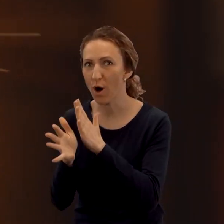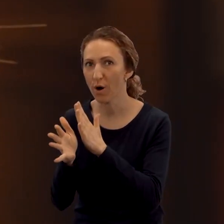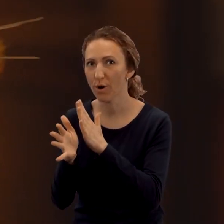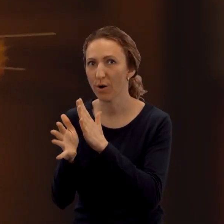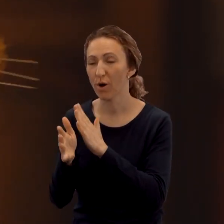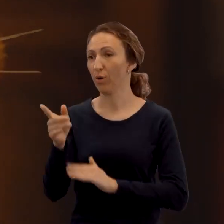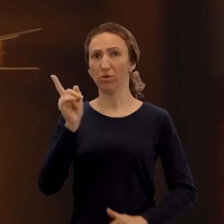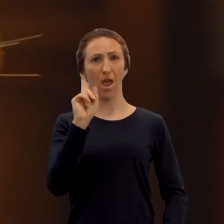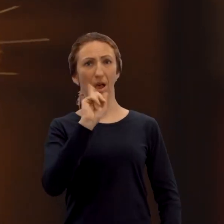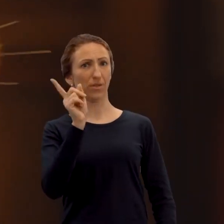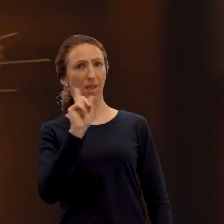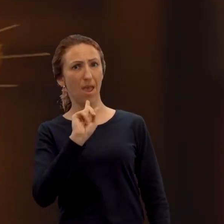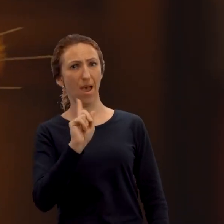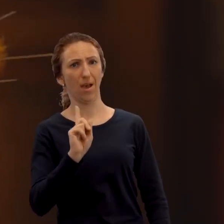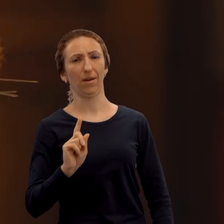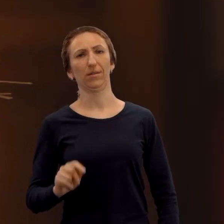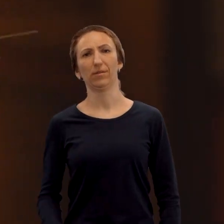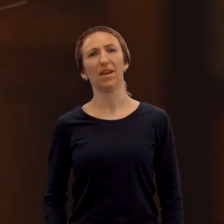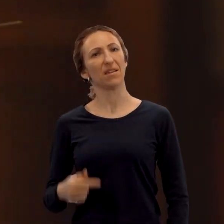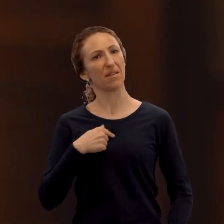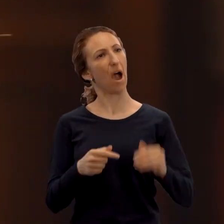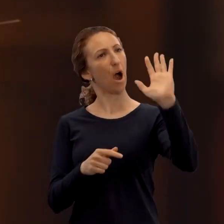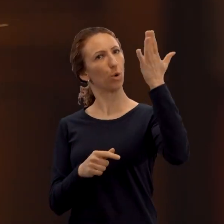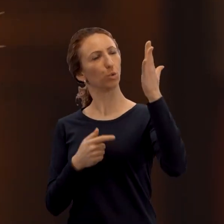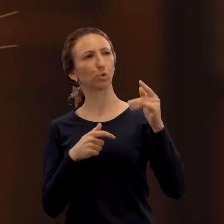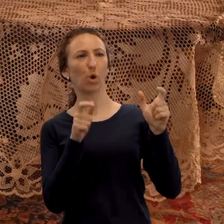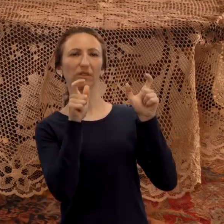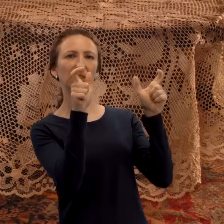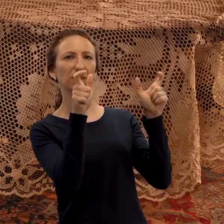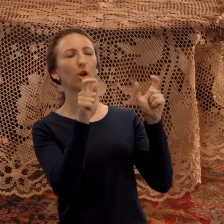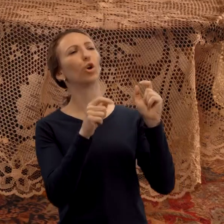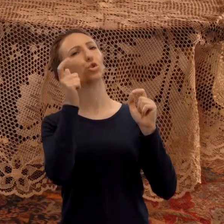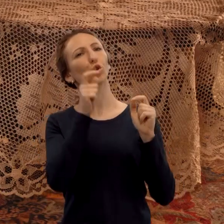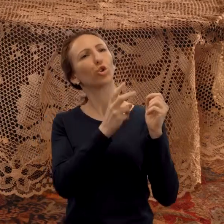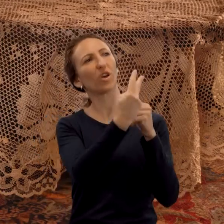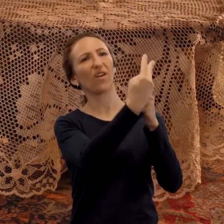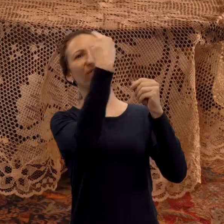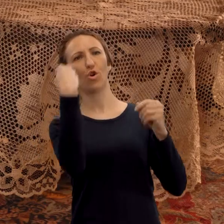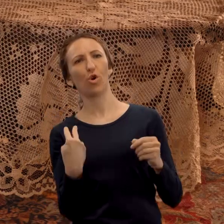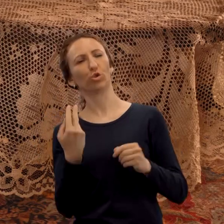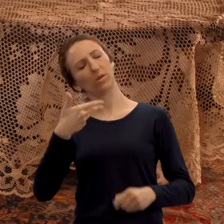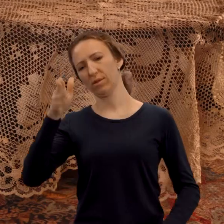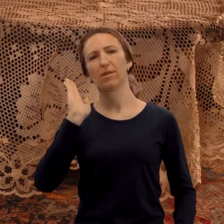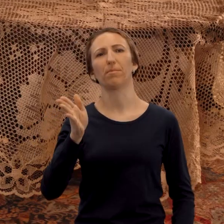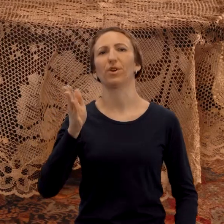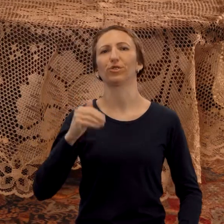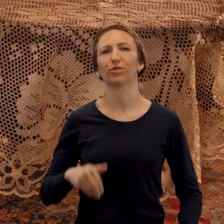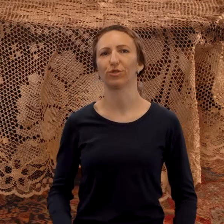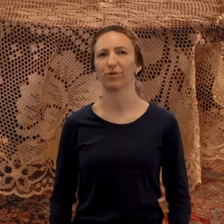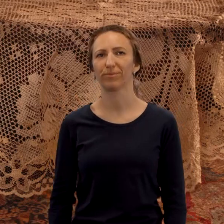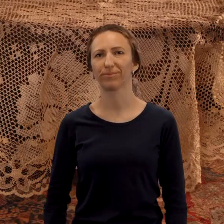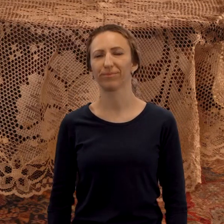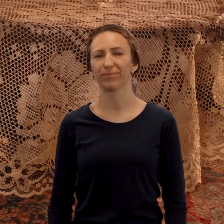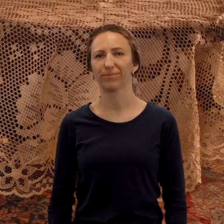Gdzie kucharek sześć Tam nie ma co jeść Ale mogę położyć się przy lustrze I